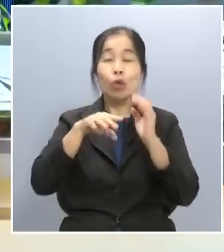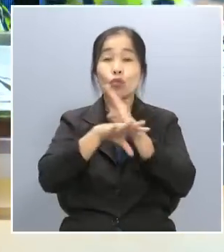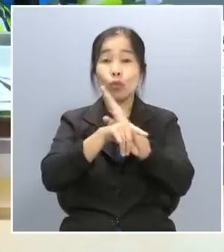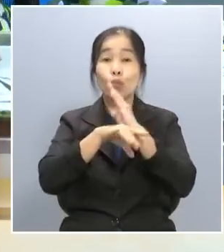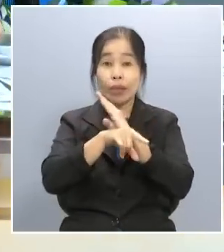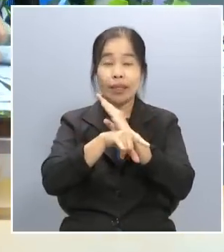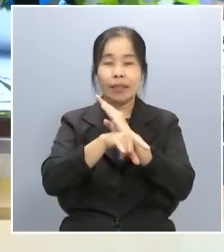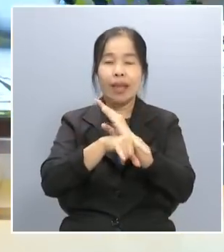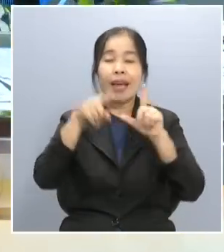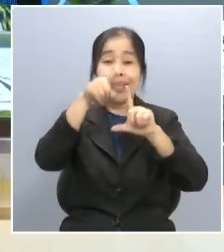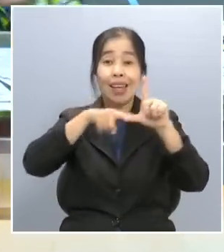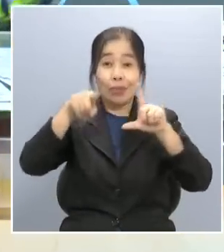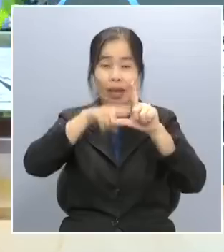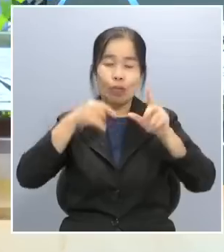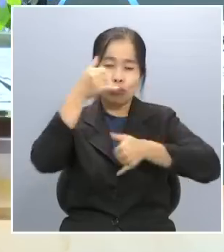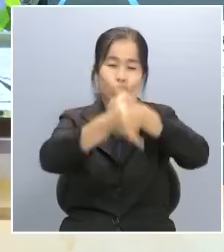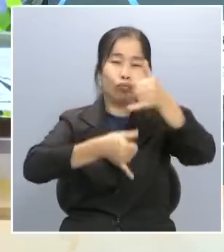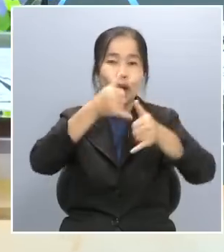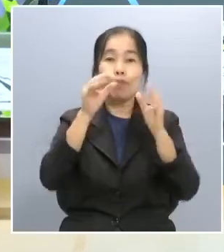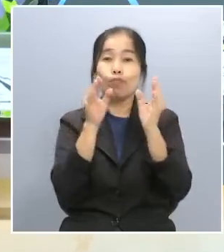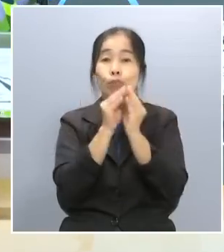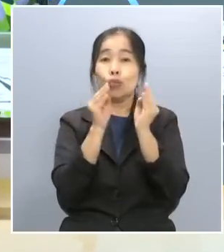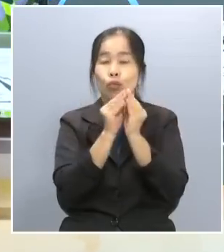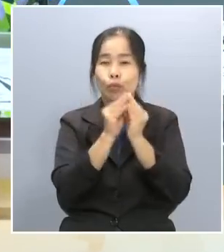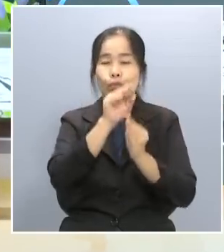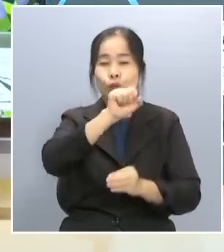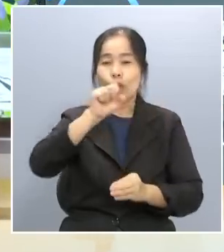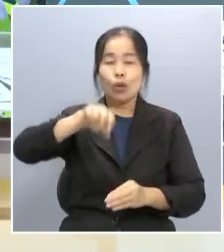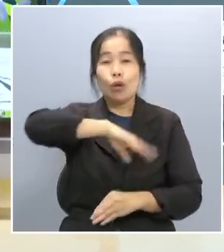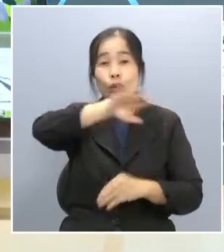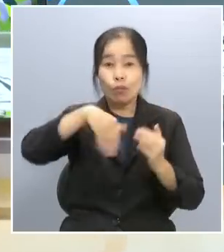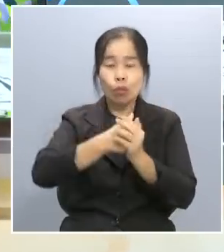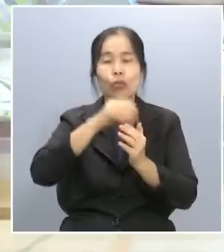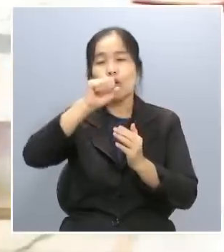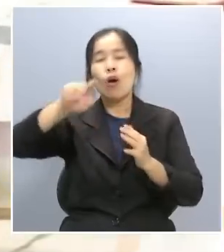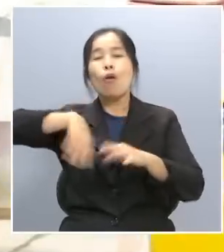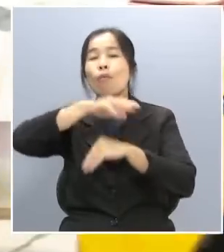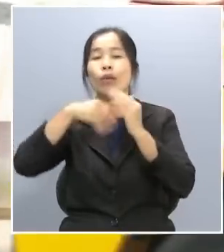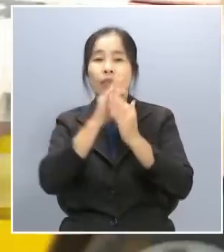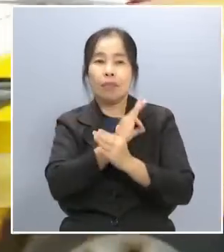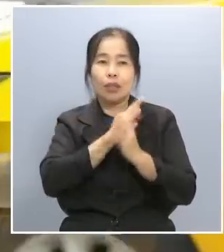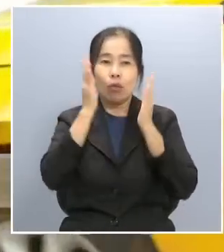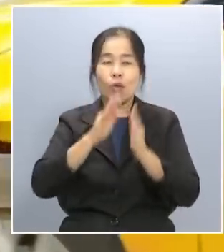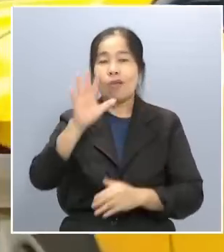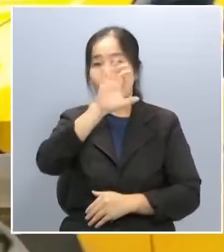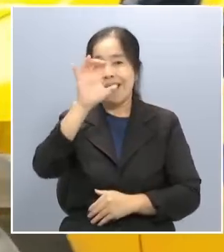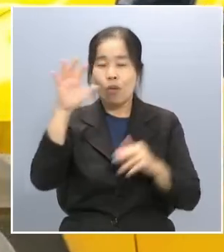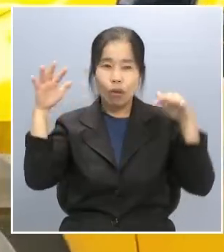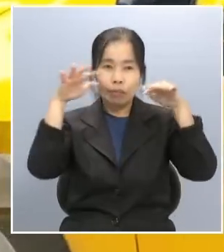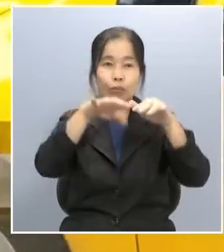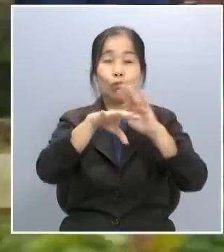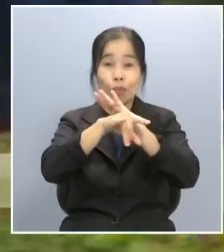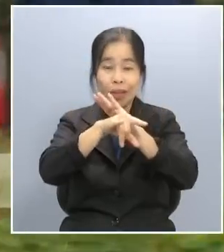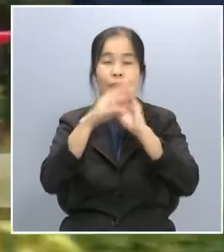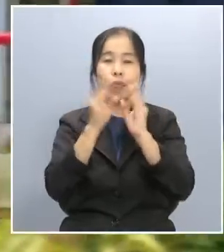ก้าวไกลเขาจัดประชุมว่าที่สสได้รับเลือกรวมถึงผู้สมัครที่ไม่ได้รับเลือกรวม 500คนไปรวมตัวกันแต่ประชุม